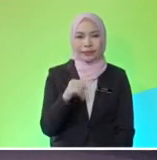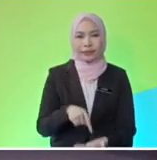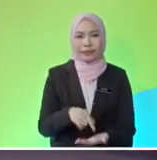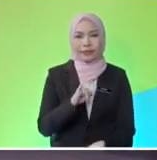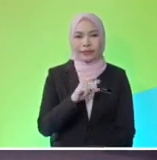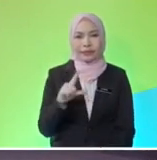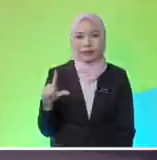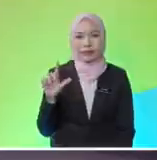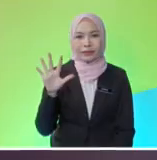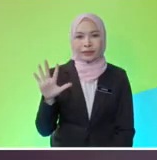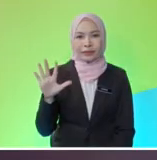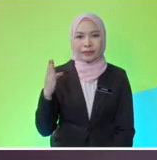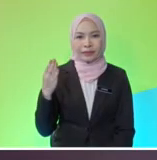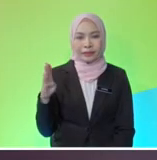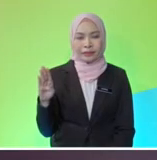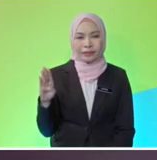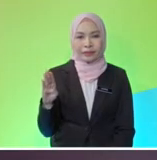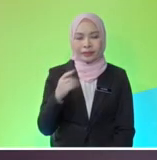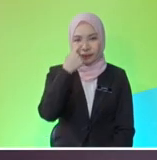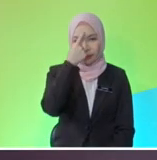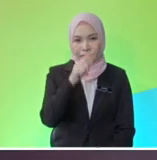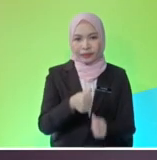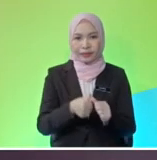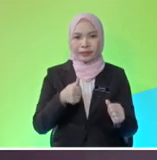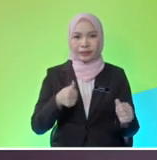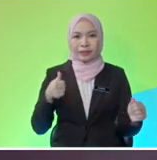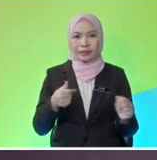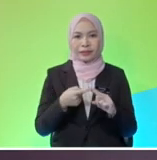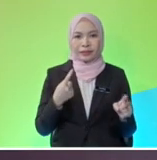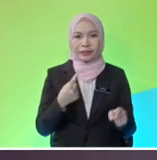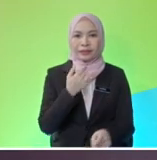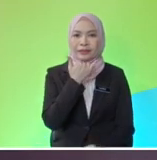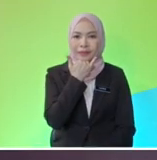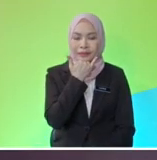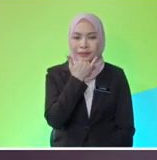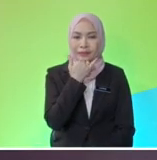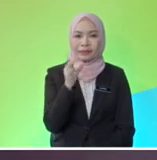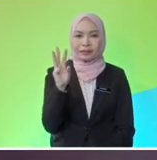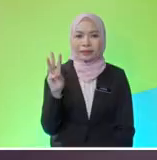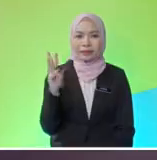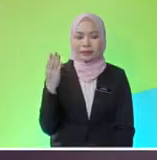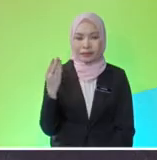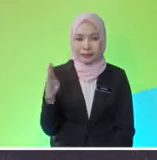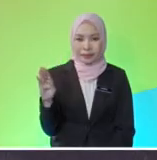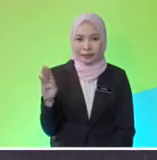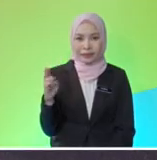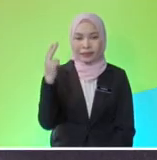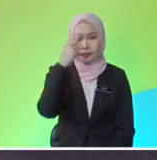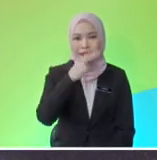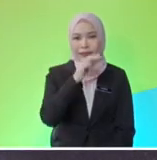je untuk mengelakkan daripada tersilap. Kemudian 16. Tengok 6, depannya 1, dia